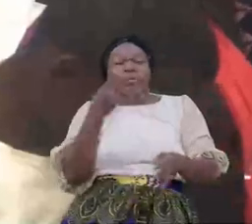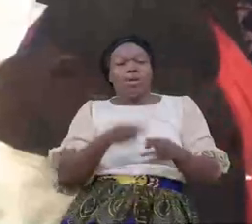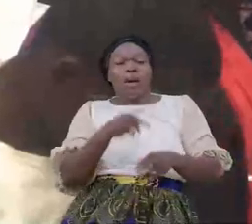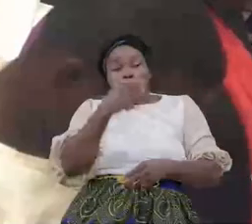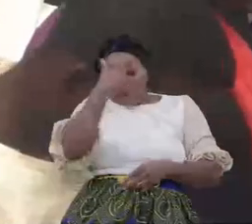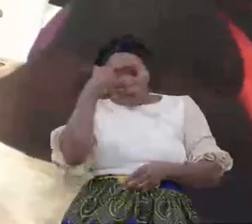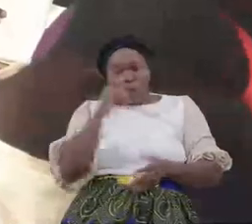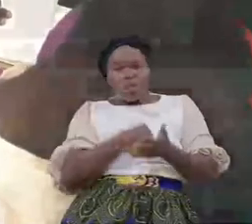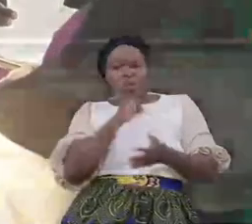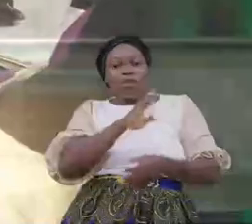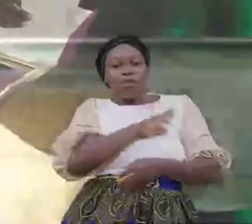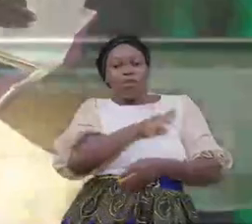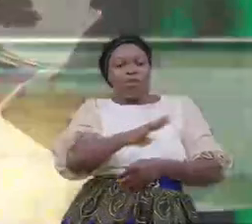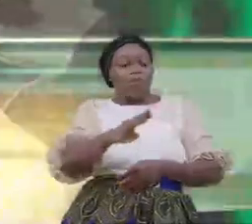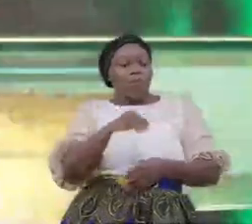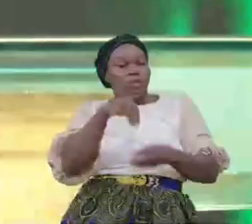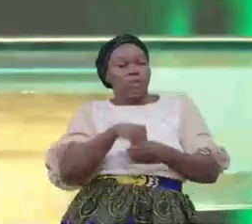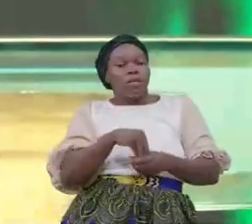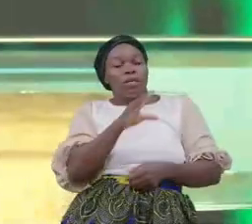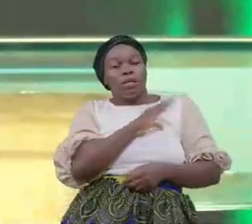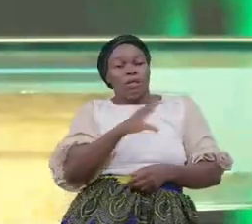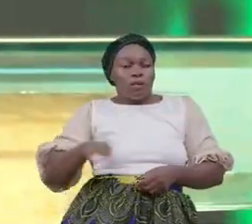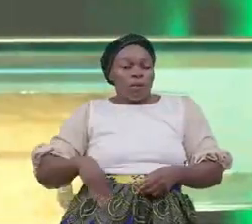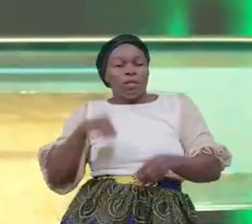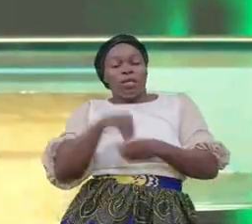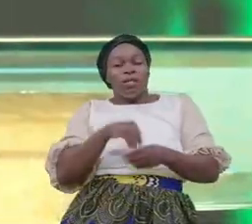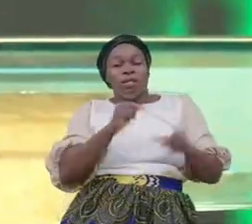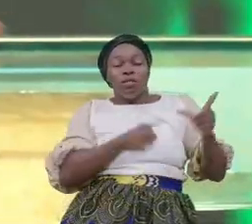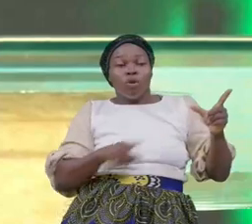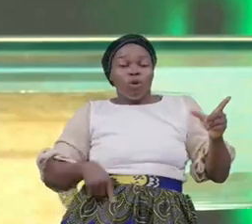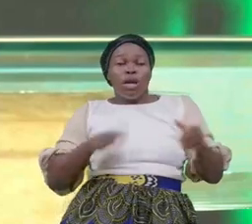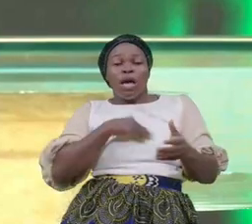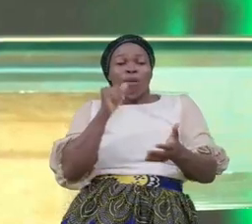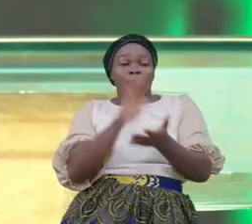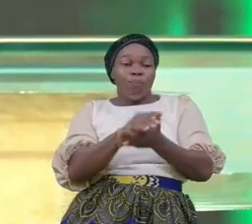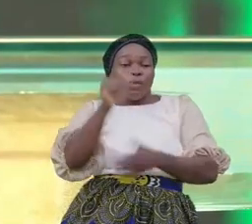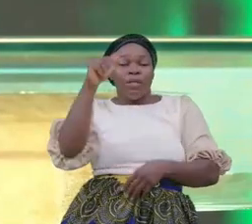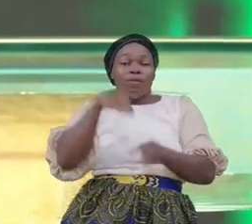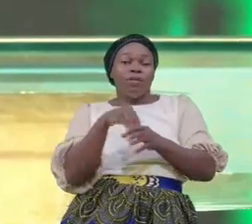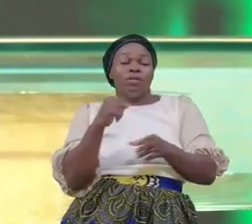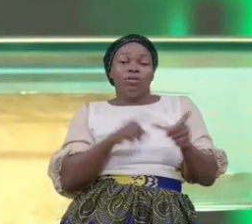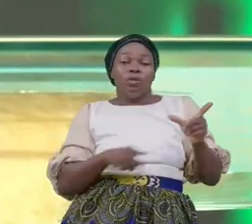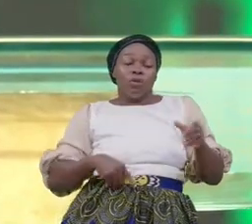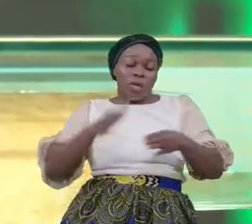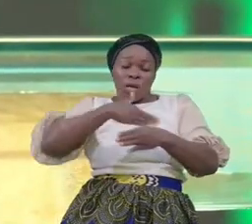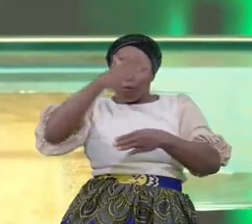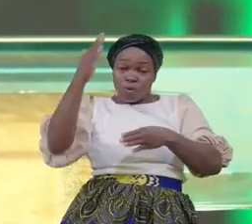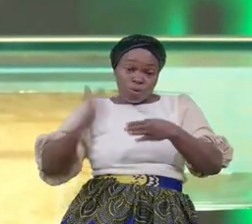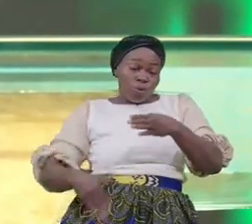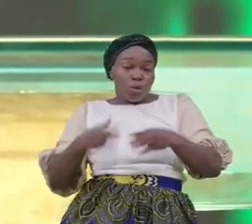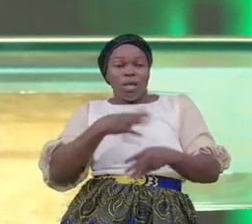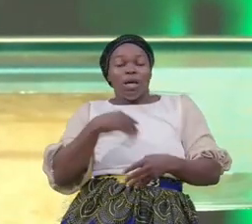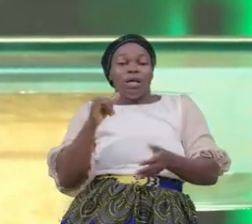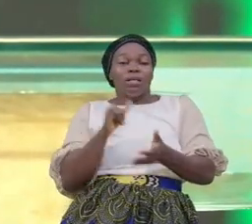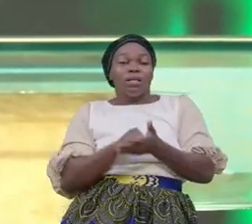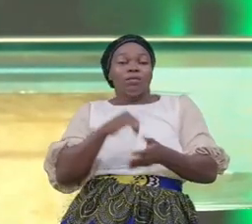cris d'une confiance totale en Dieu. Ils ont mis leur confiance en Dieu. Ils ont crié au Seigneur totalement. Et les murailles